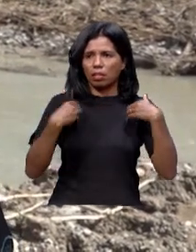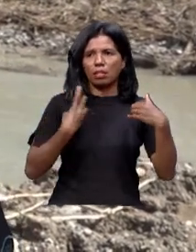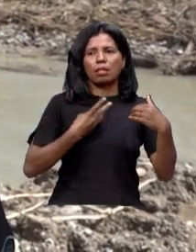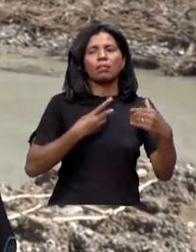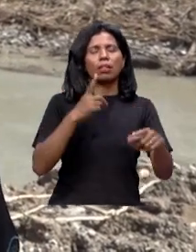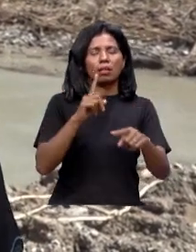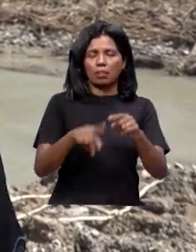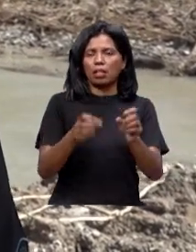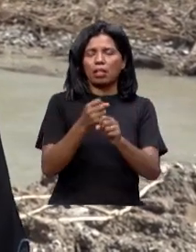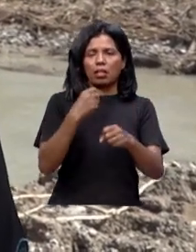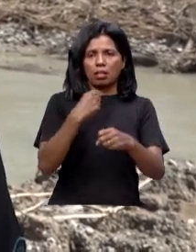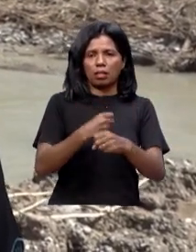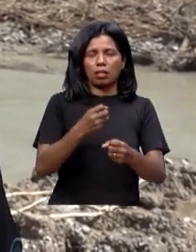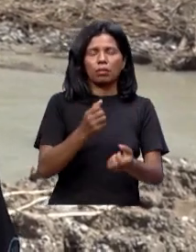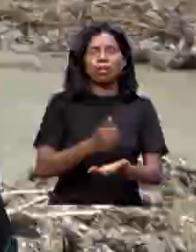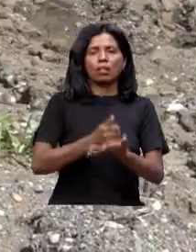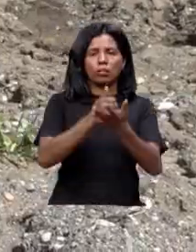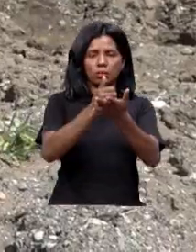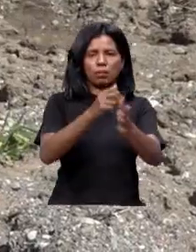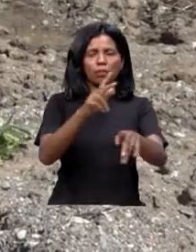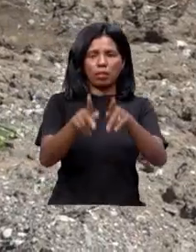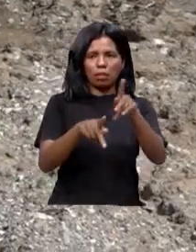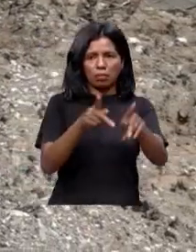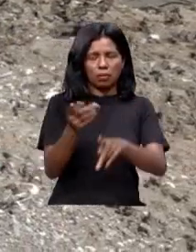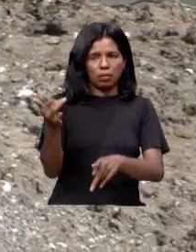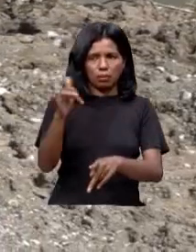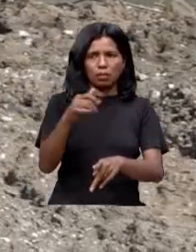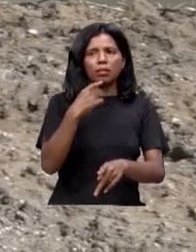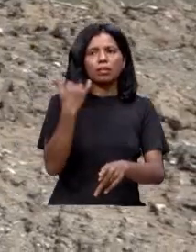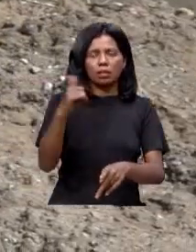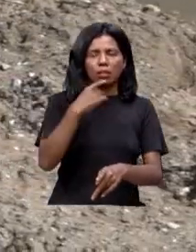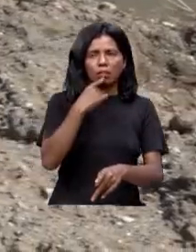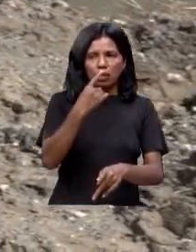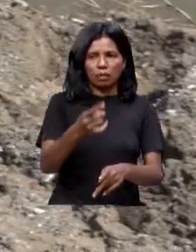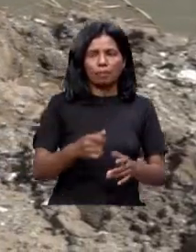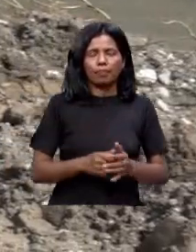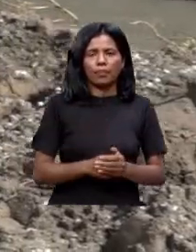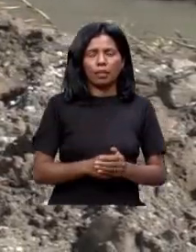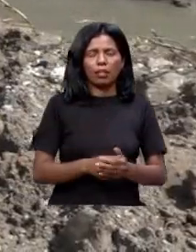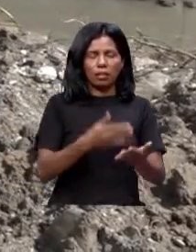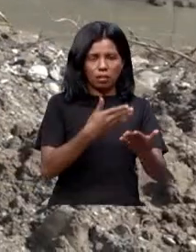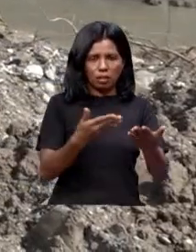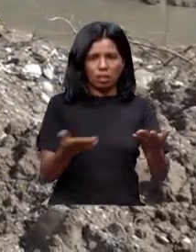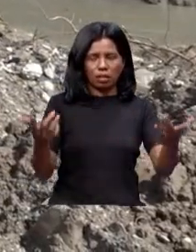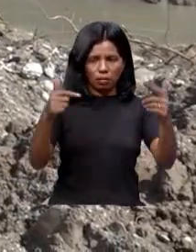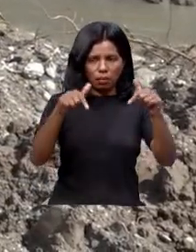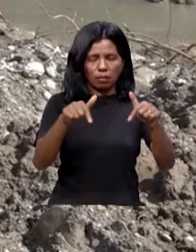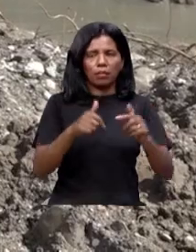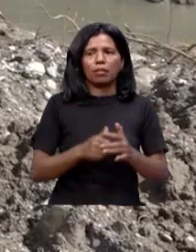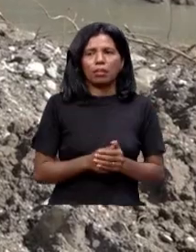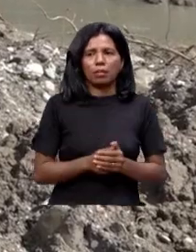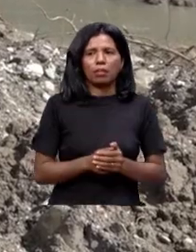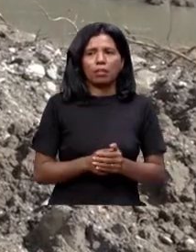buat ida ba komunidade nunuhinu sir mahatete ne duni ekipa mentu maimos